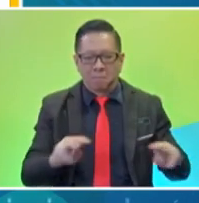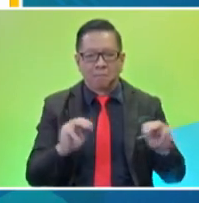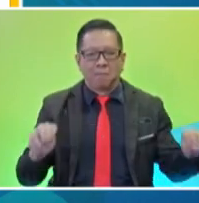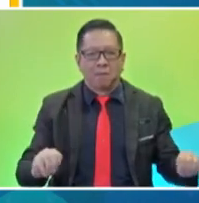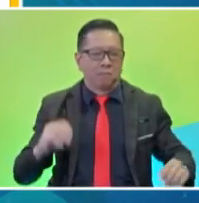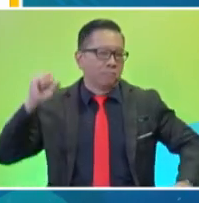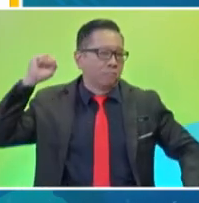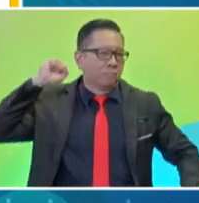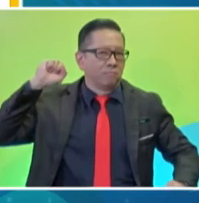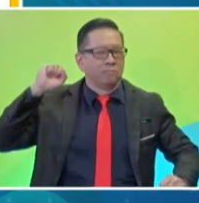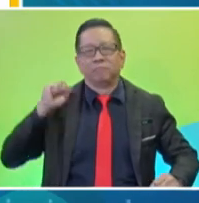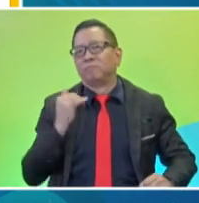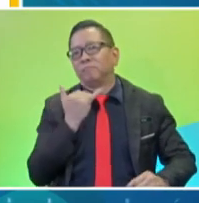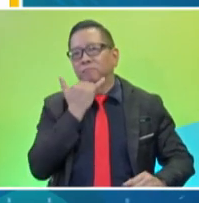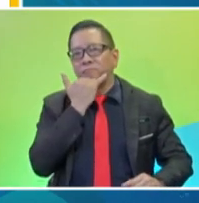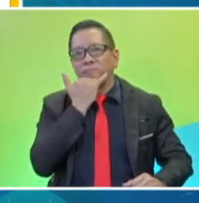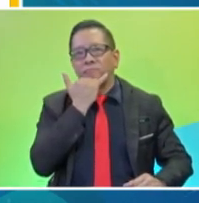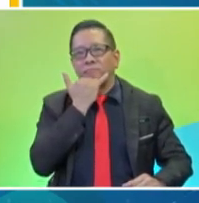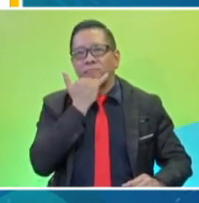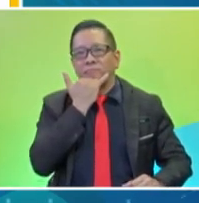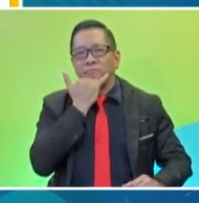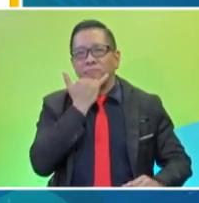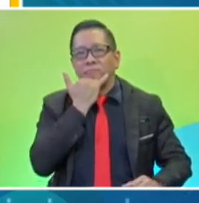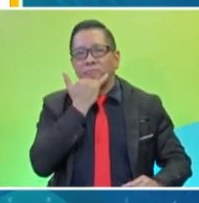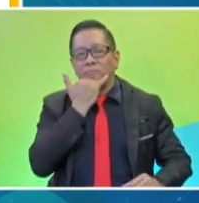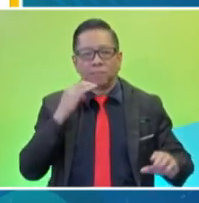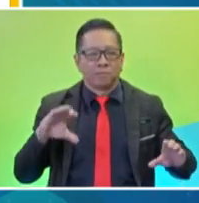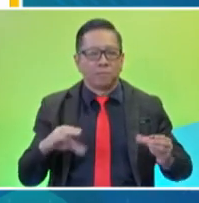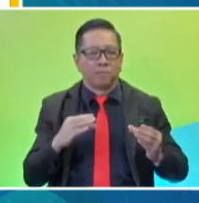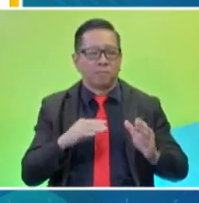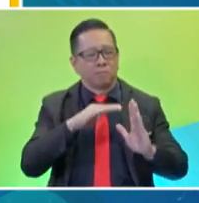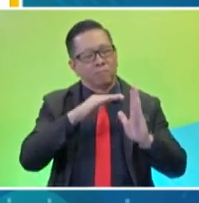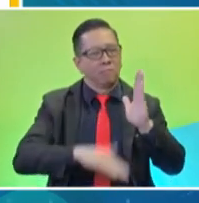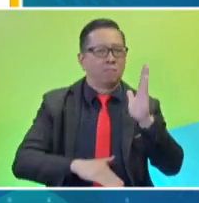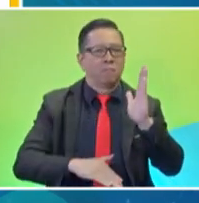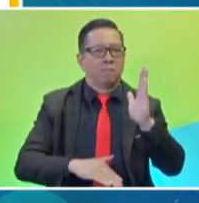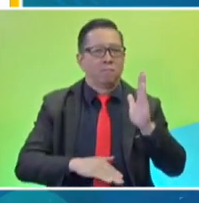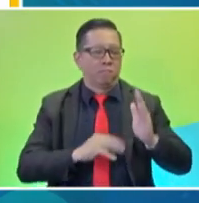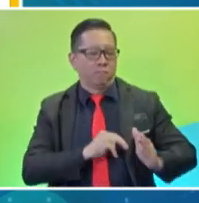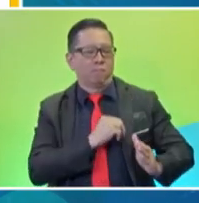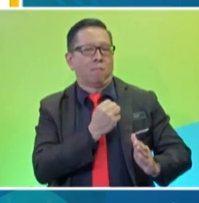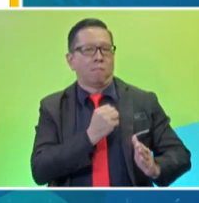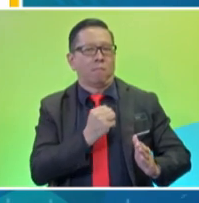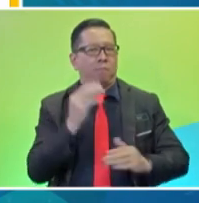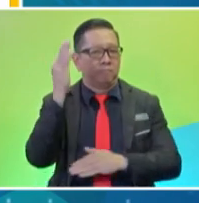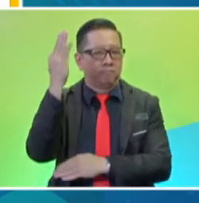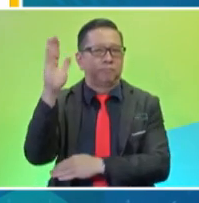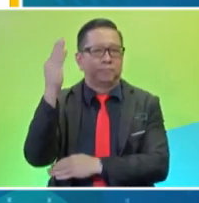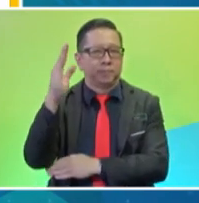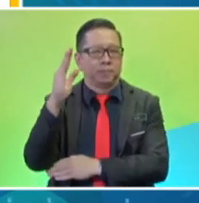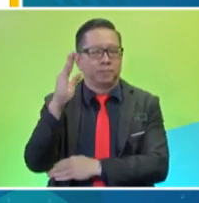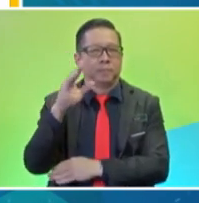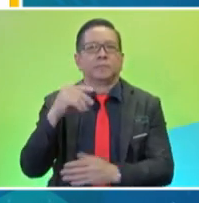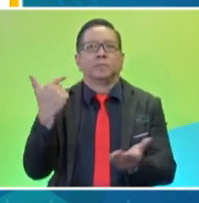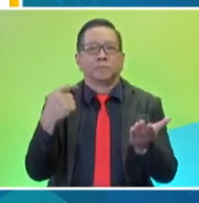dan ada squishy buatan ini dianggap sebagai merendahkan martabak jalur Gemilang selain itu kita juga tidak